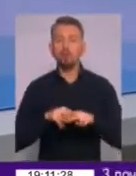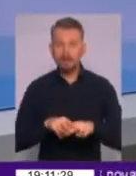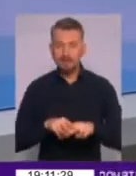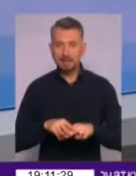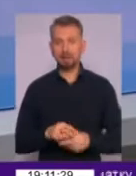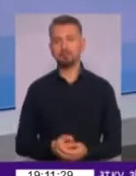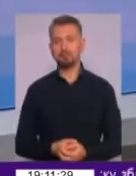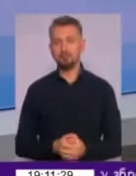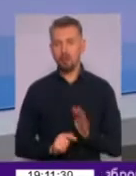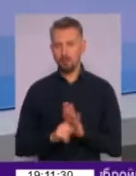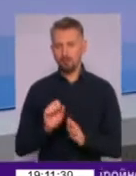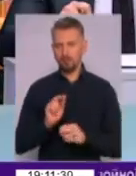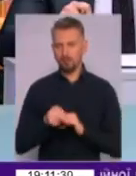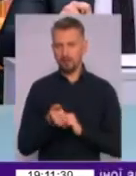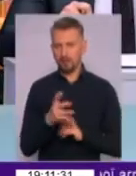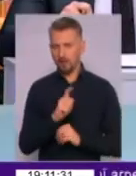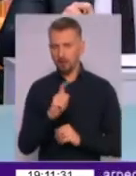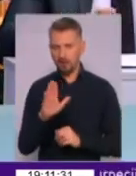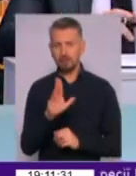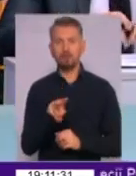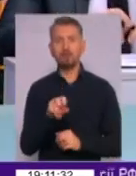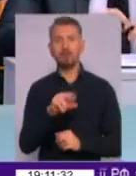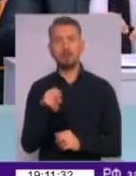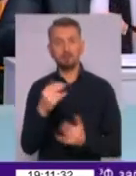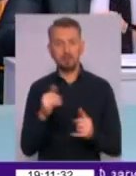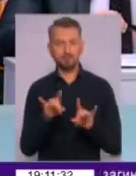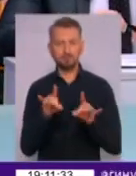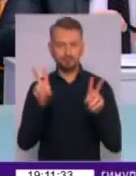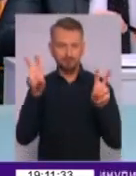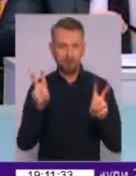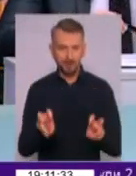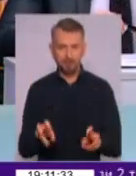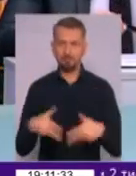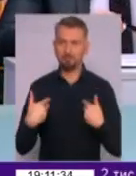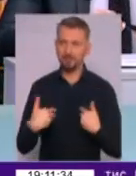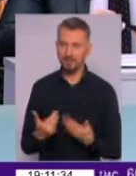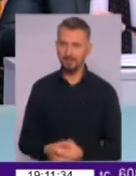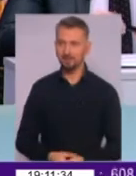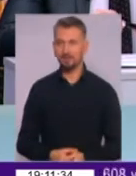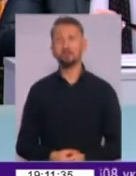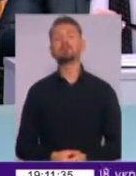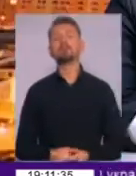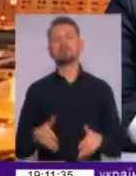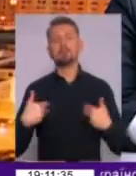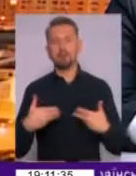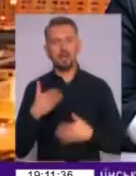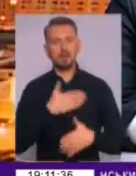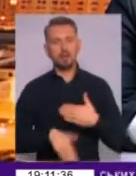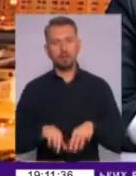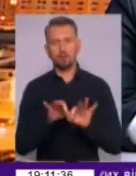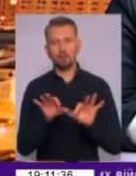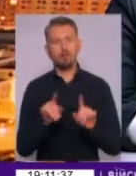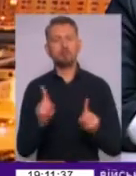традиційно розпочнеться за кілька хвилин. Влад Красніцький зараз проанонсує теми. Добрий вечір, Владе, будь ласка. Добрий вечір. І з радістю розповім, про